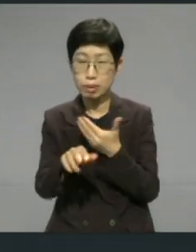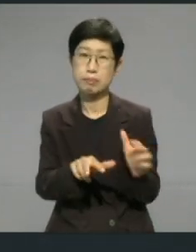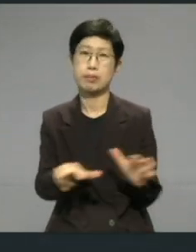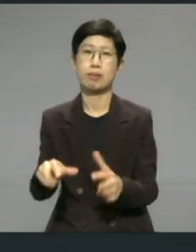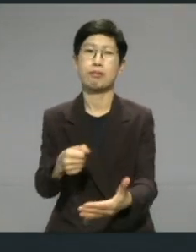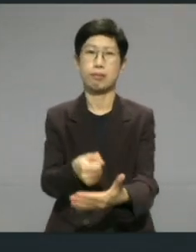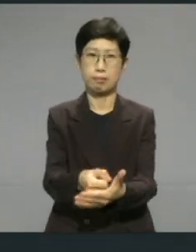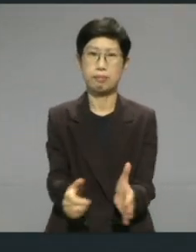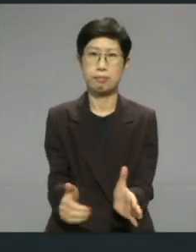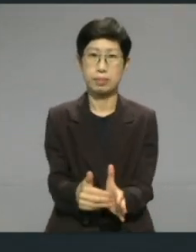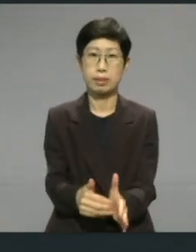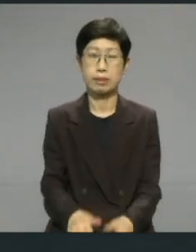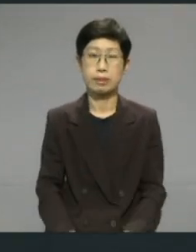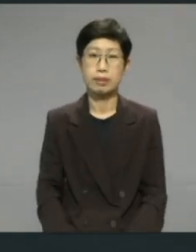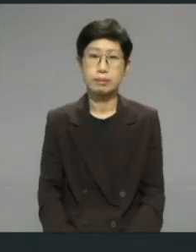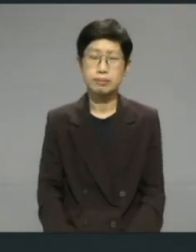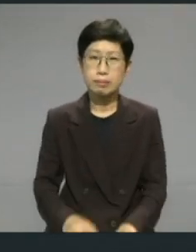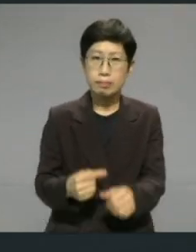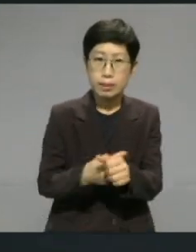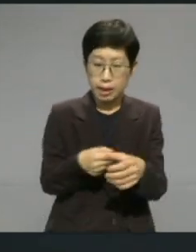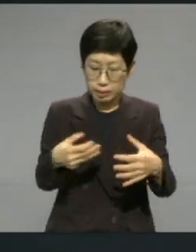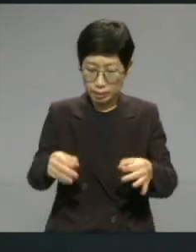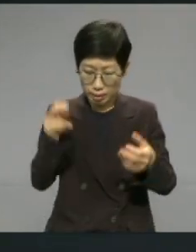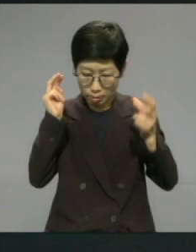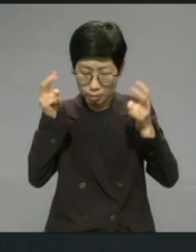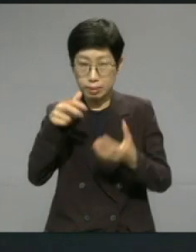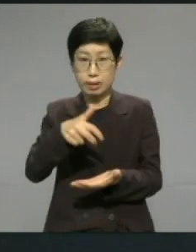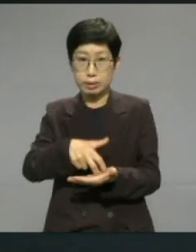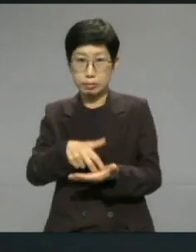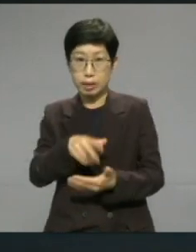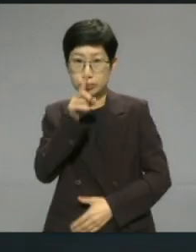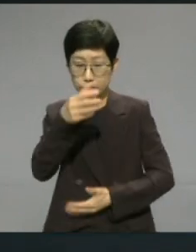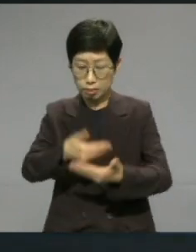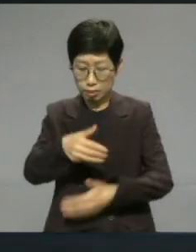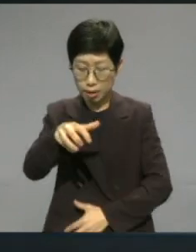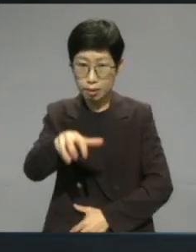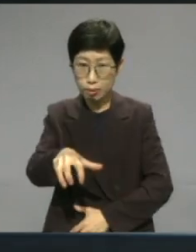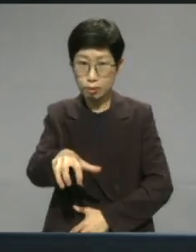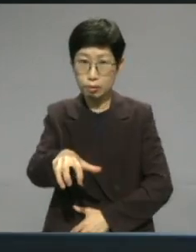직후 나왔습니다. 이에 따라 은행과 기업들은 중앙 거래소를